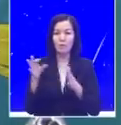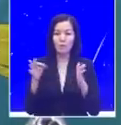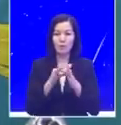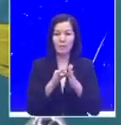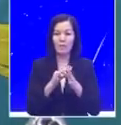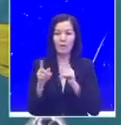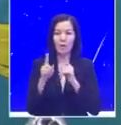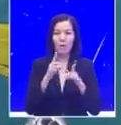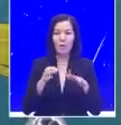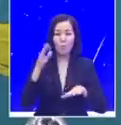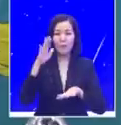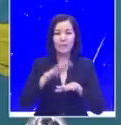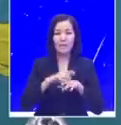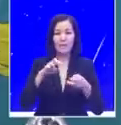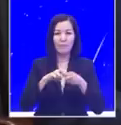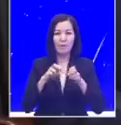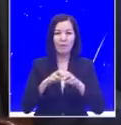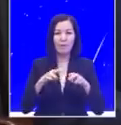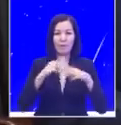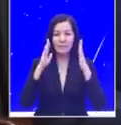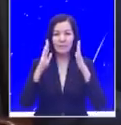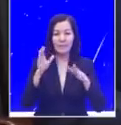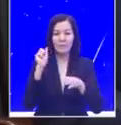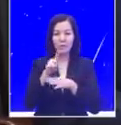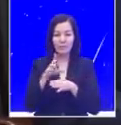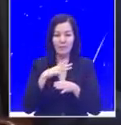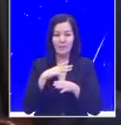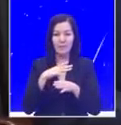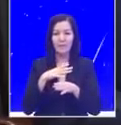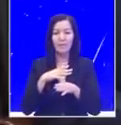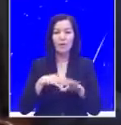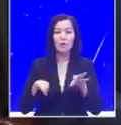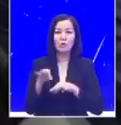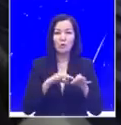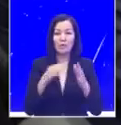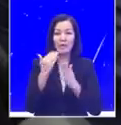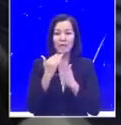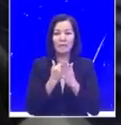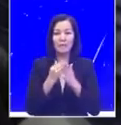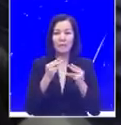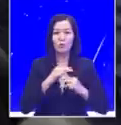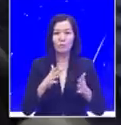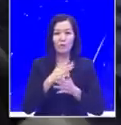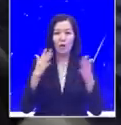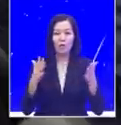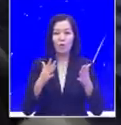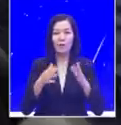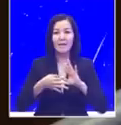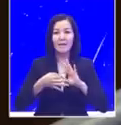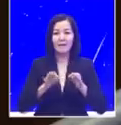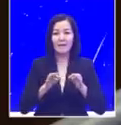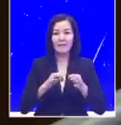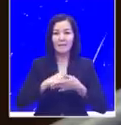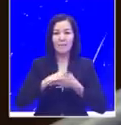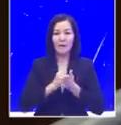Жиында облыс әкімі осы мәселені басты назарға алуды тапсырды. Жол картасы бойынша жұмыс ауқымын нақтылап, сенбі күні